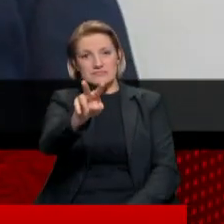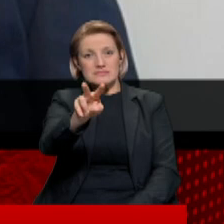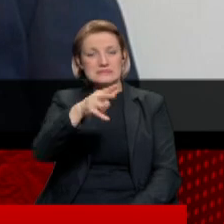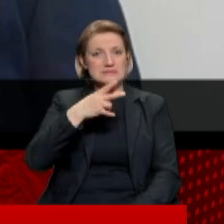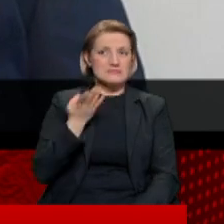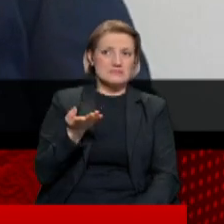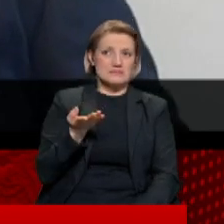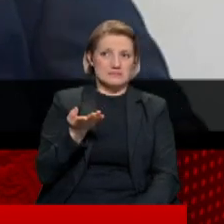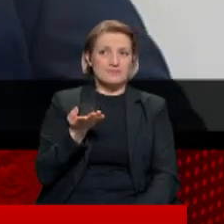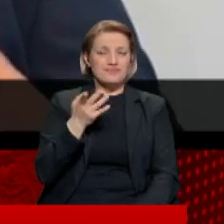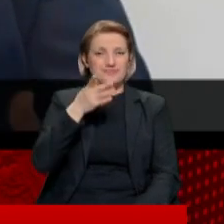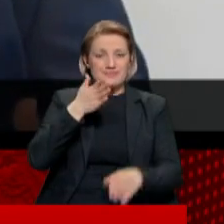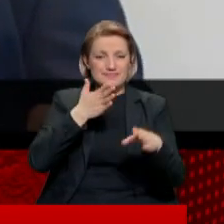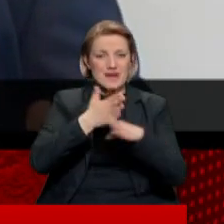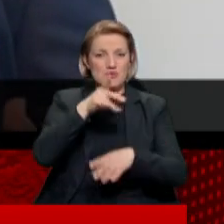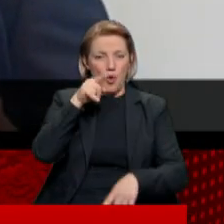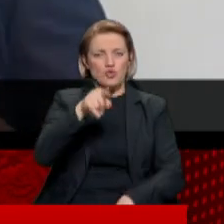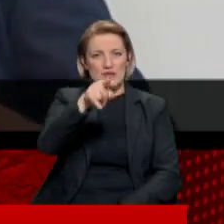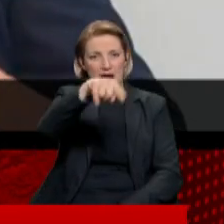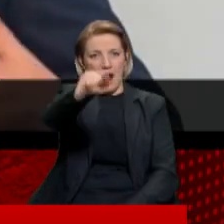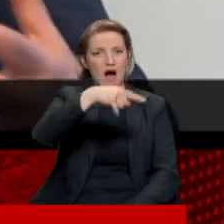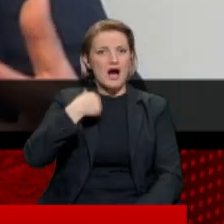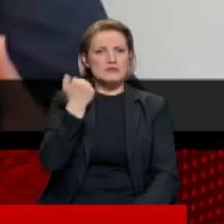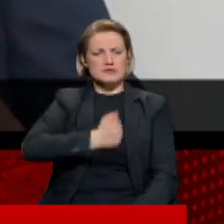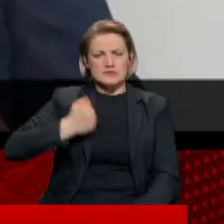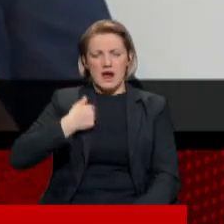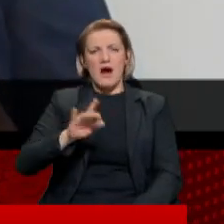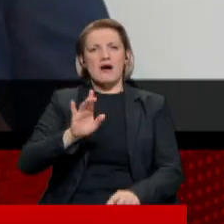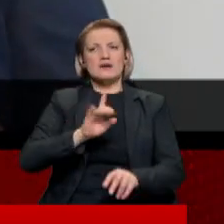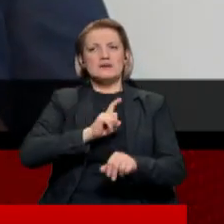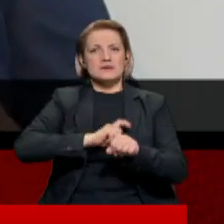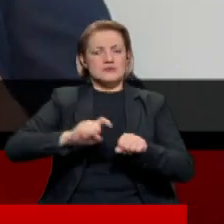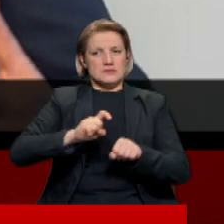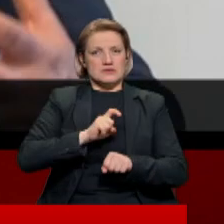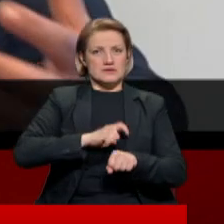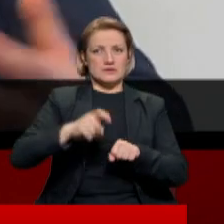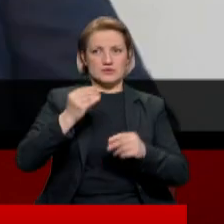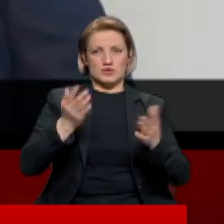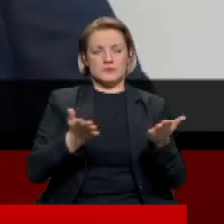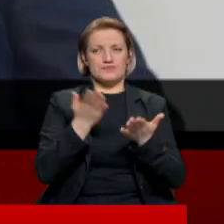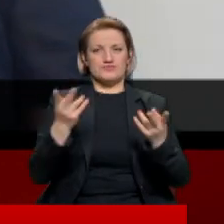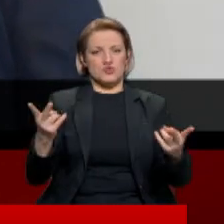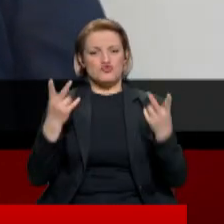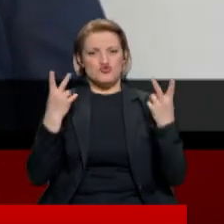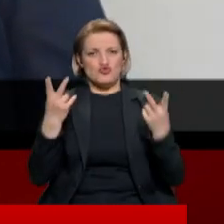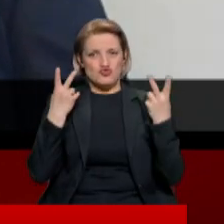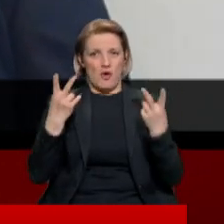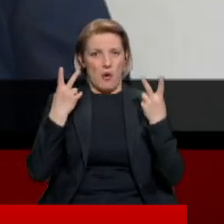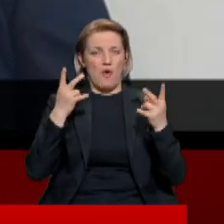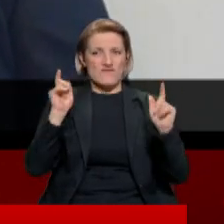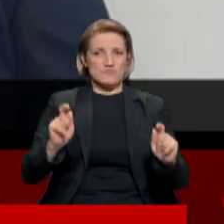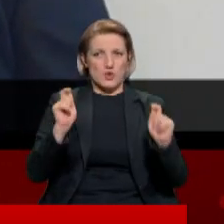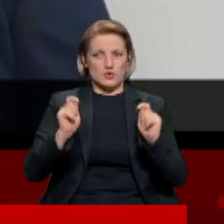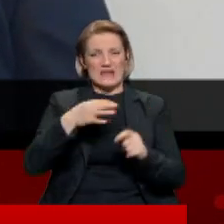içerisindeydi. Asıl onlara kızarak bu kadar hiddetle Yani çok şov masaya yapıyorsunuz diye ifadeler